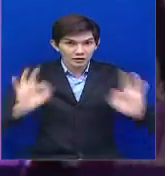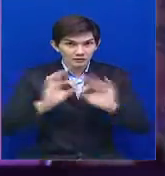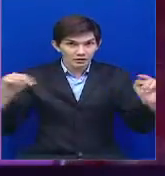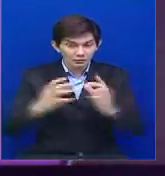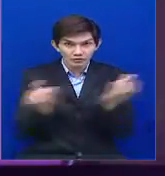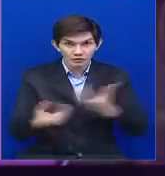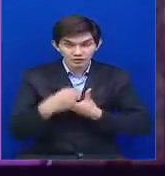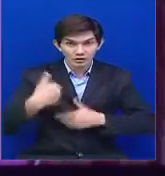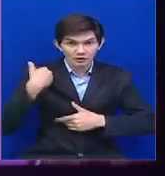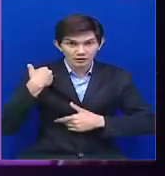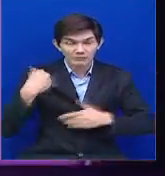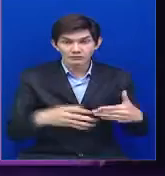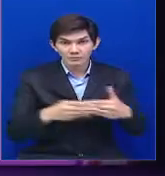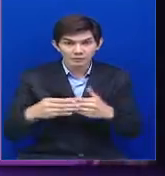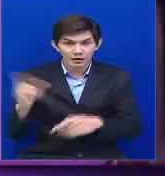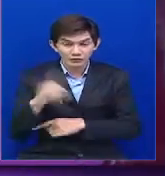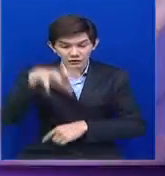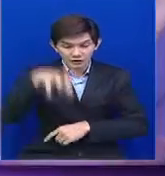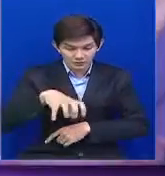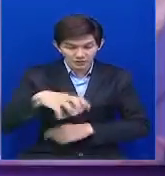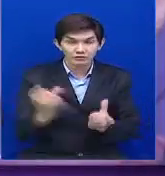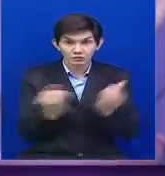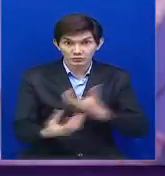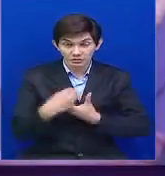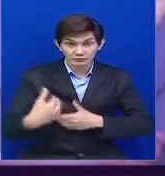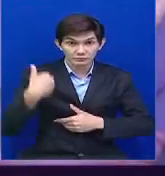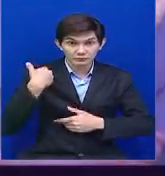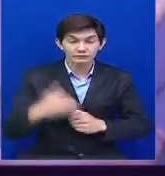จริยธรรมนำไปสู่การเป็นองค์กรที่มีธรรมาภิบาล